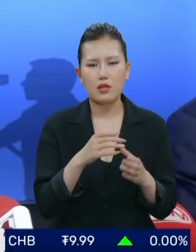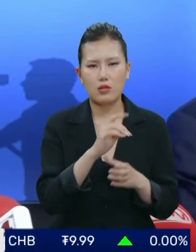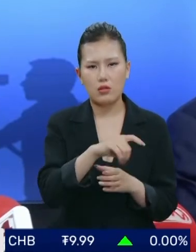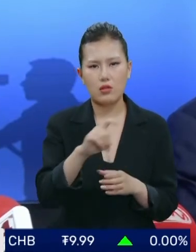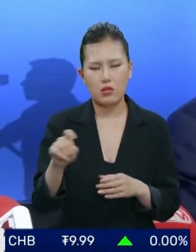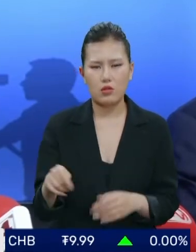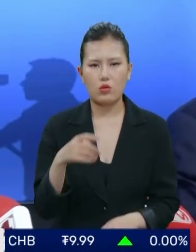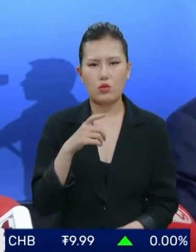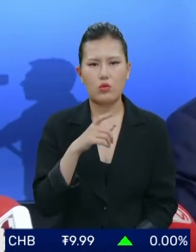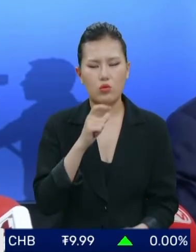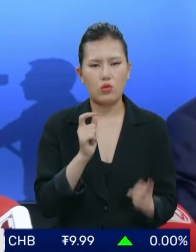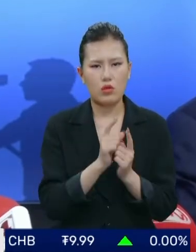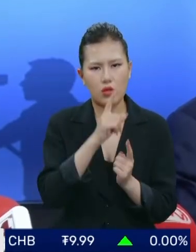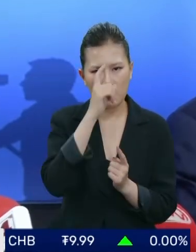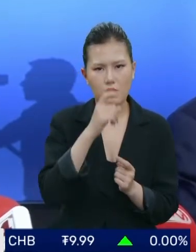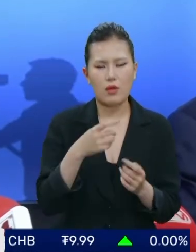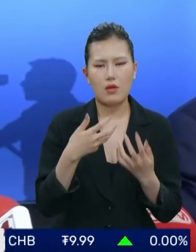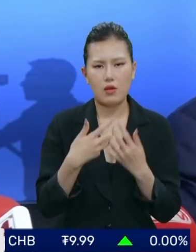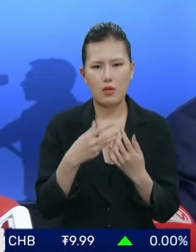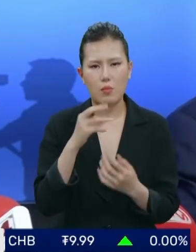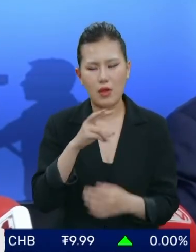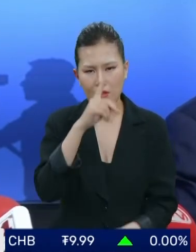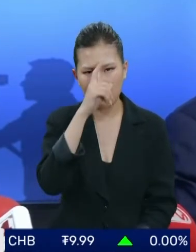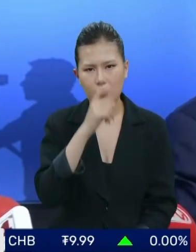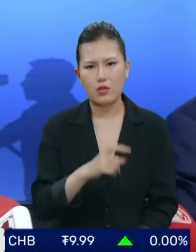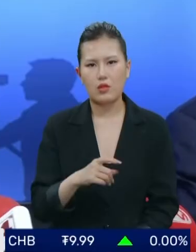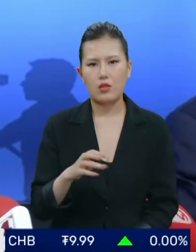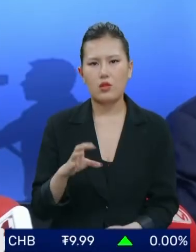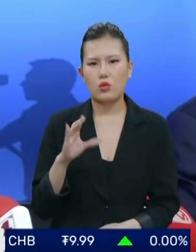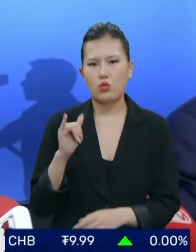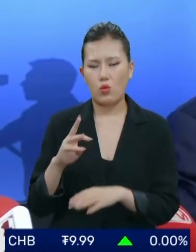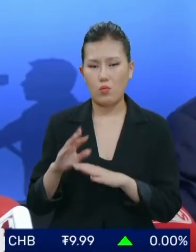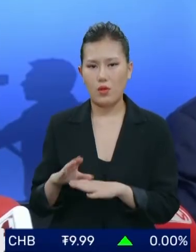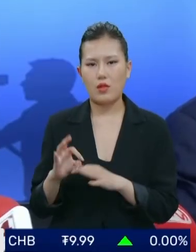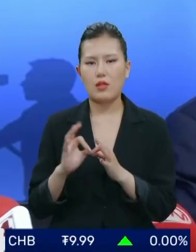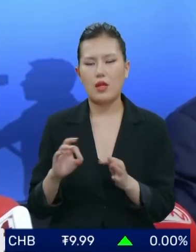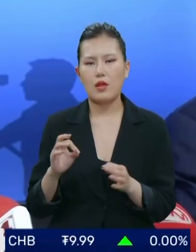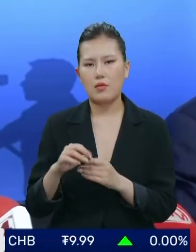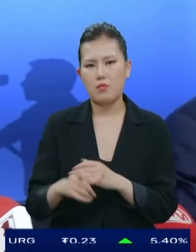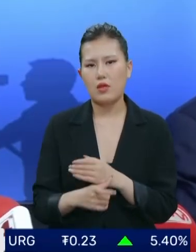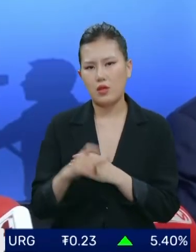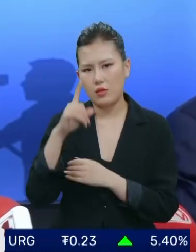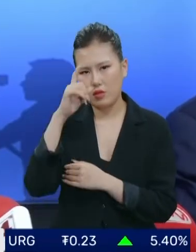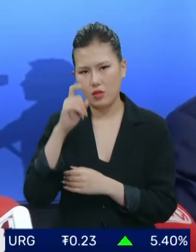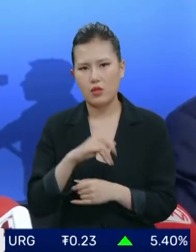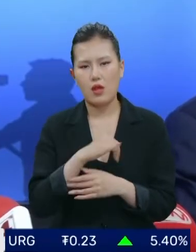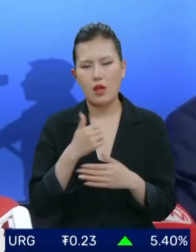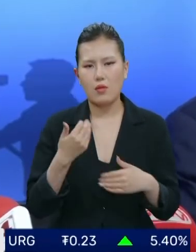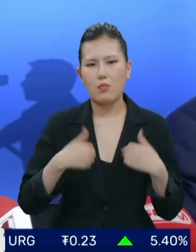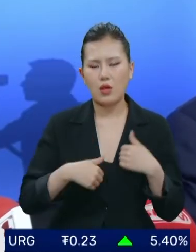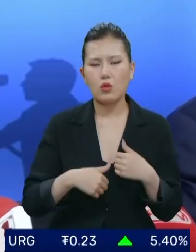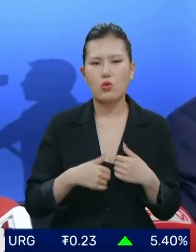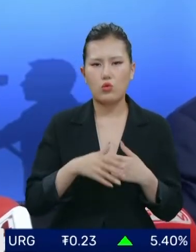нарийн мэрэгжлийн эмч, суманд ажиллах нарийн мэрэгжлийн эмч, за зарим одоо мэрэгжлийн багш нар хөгжмийн багш, бүжгийн